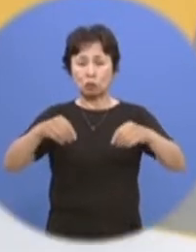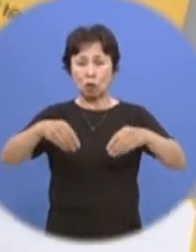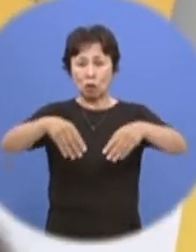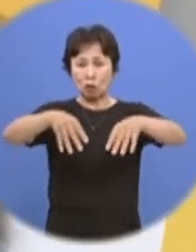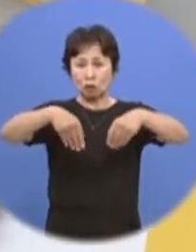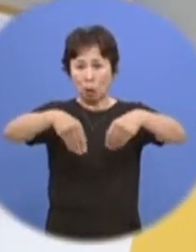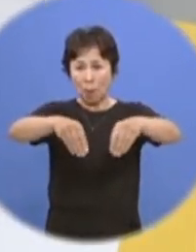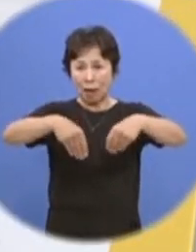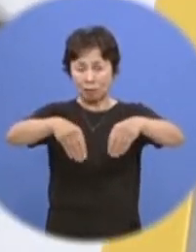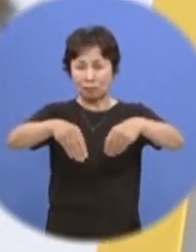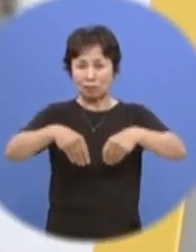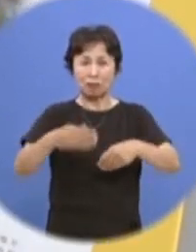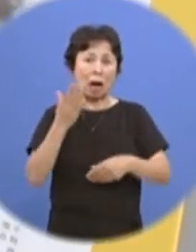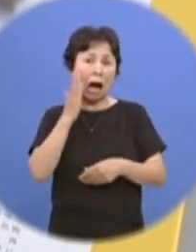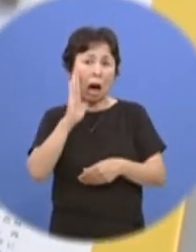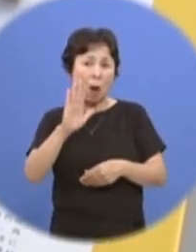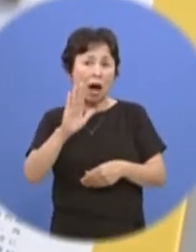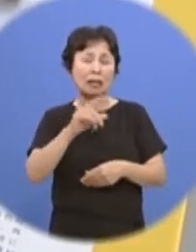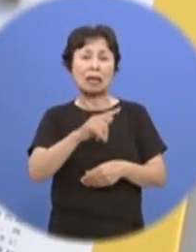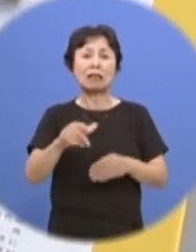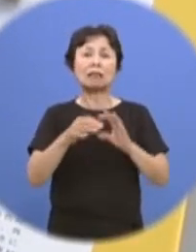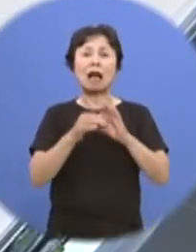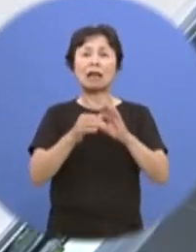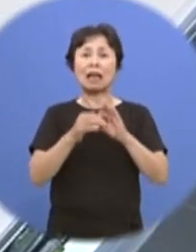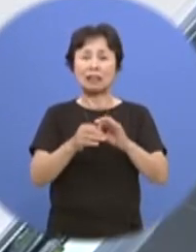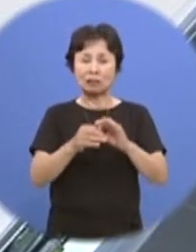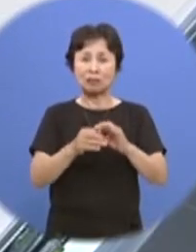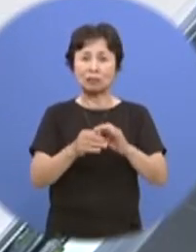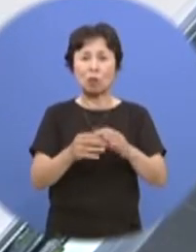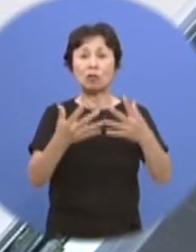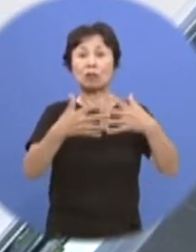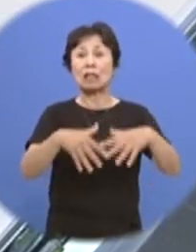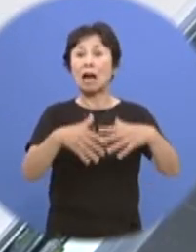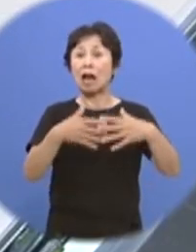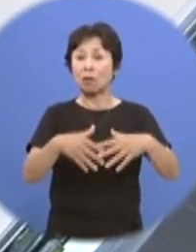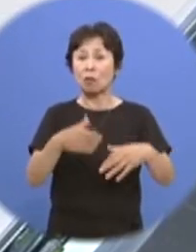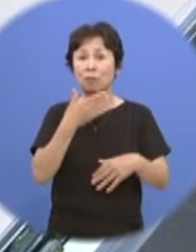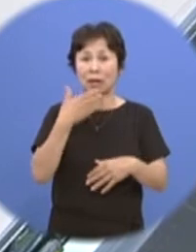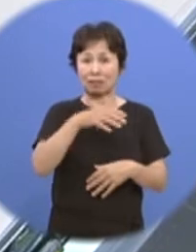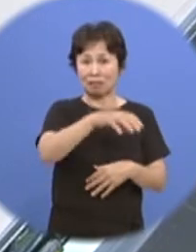連した機器や資料を機能的に配置し整備しています。